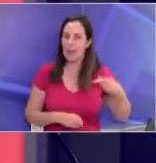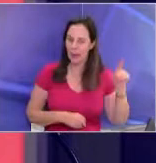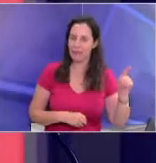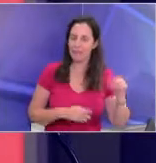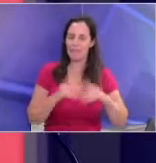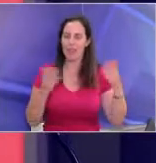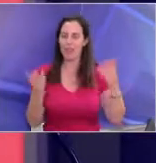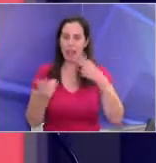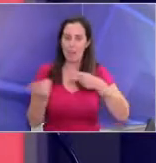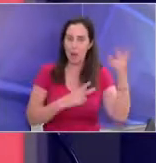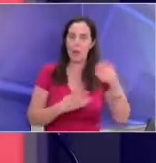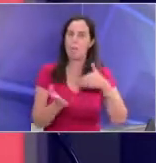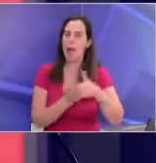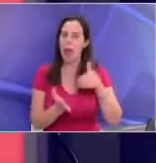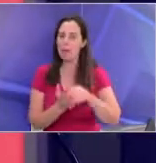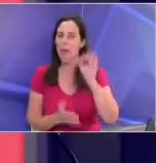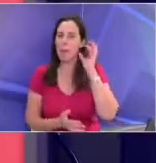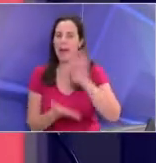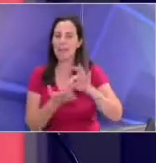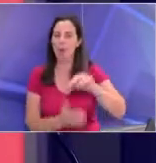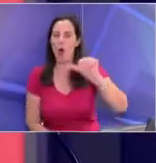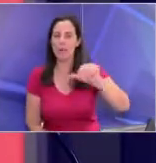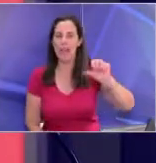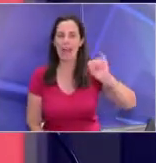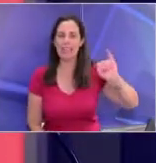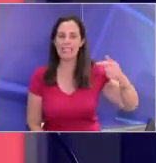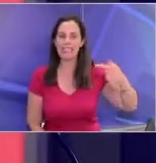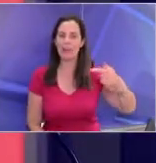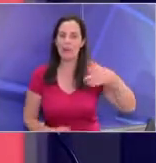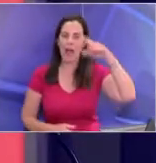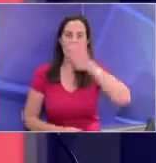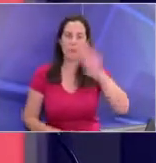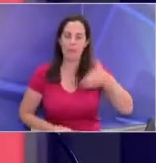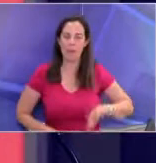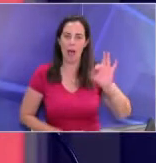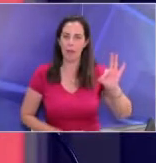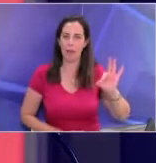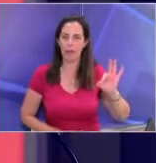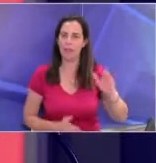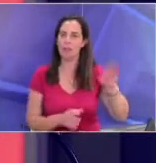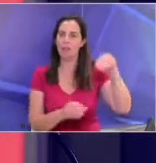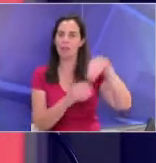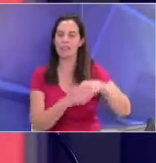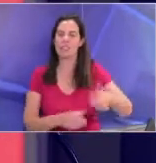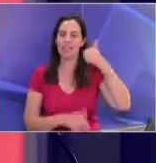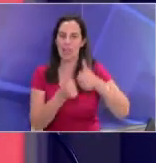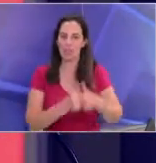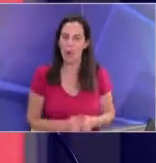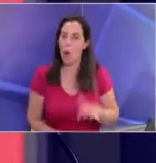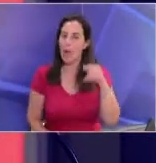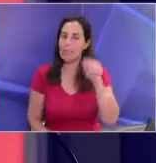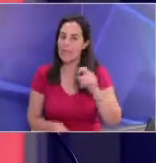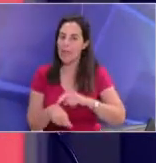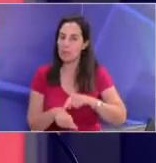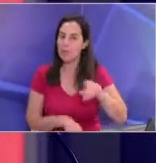קדמי בקריית שמונה, וממשיכה באופירה הסייג מול בנימין ויאיר נתניהו, שלקו ההגנה הצטרפה גם השרה רגב. אולי זה